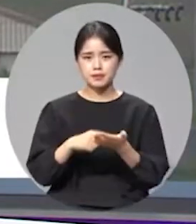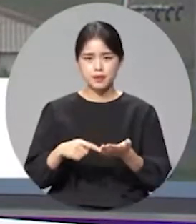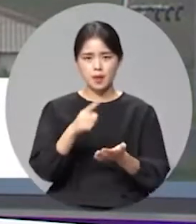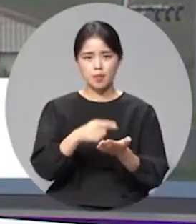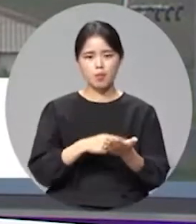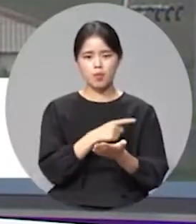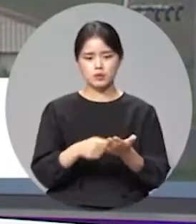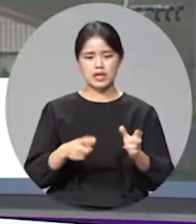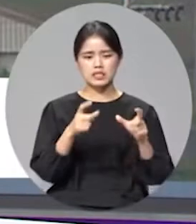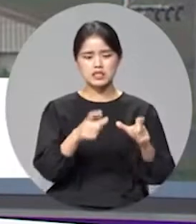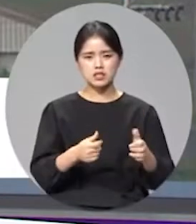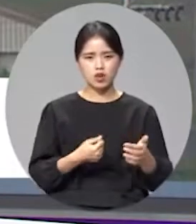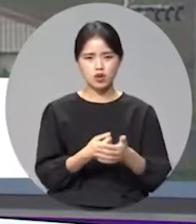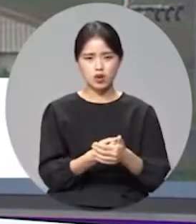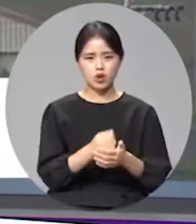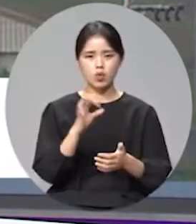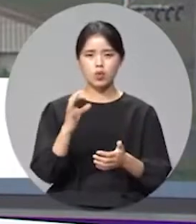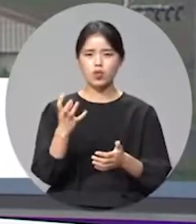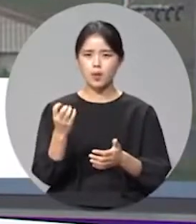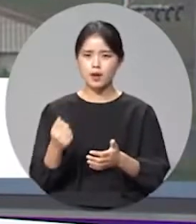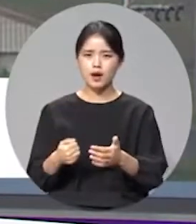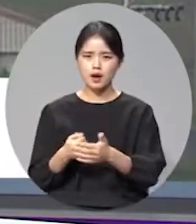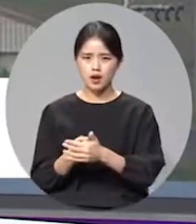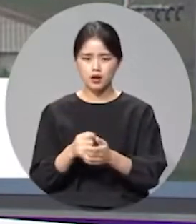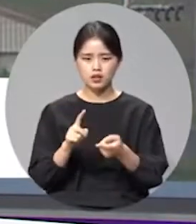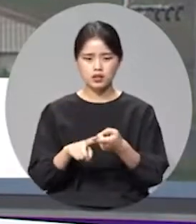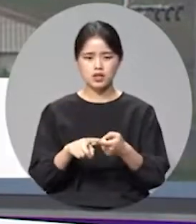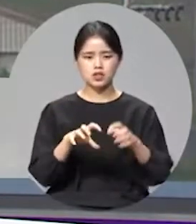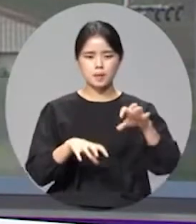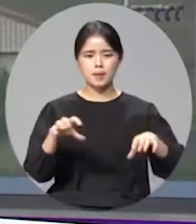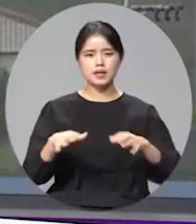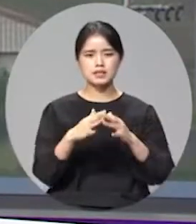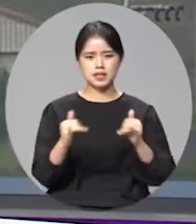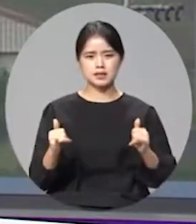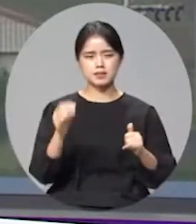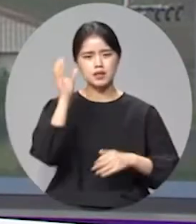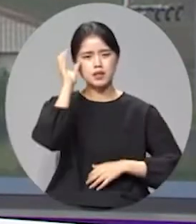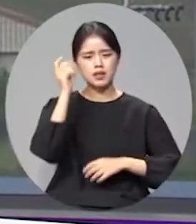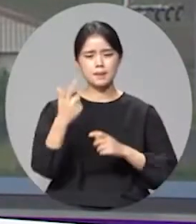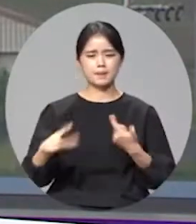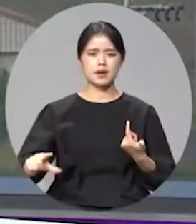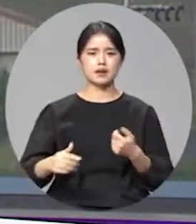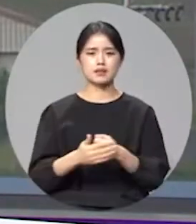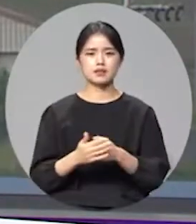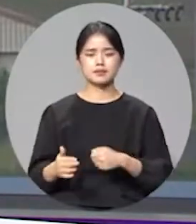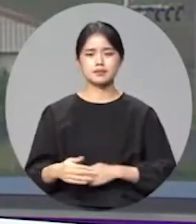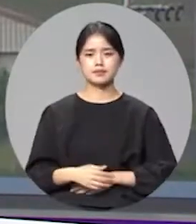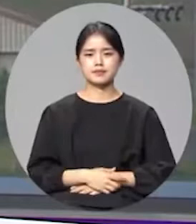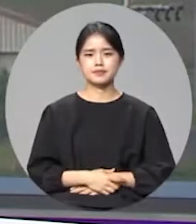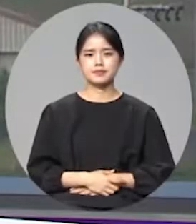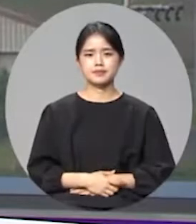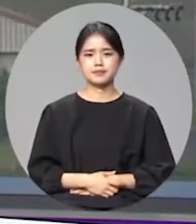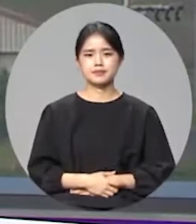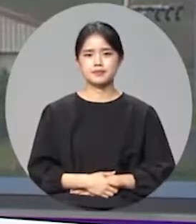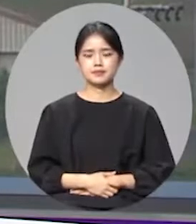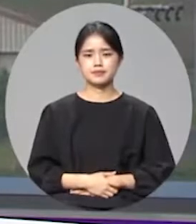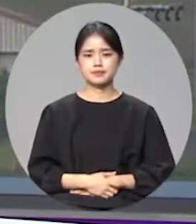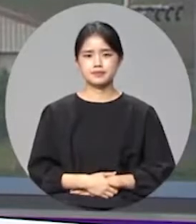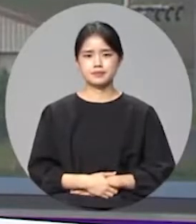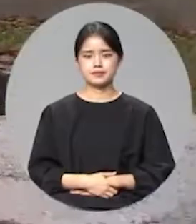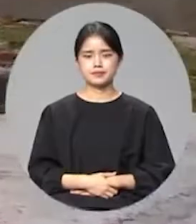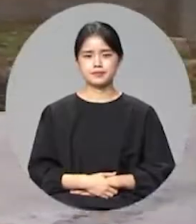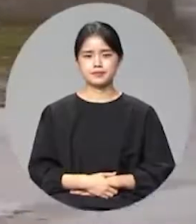지역 설정부터 이 보상 액수까지 주민들의 기대와는 거리가 멀기 때문입니다. 강동혁 기자입니다.